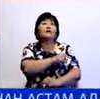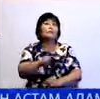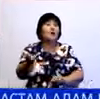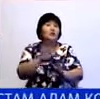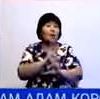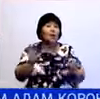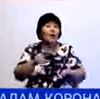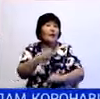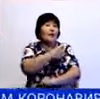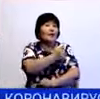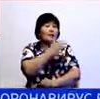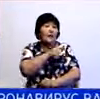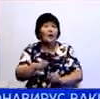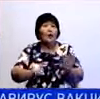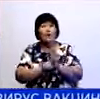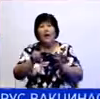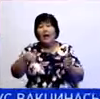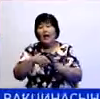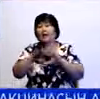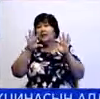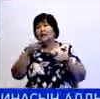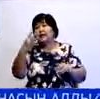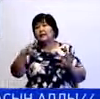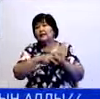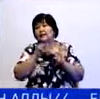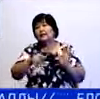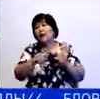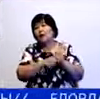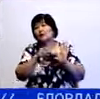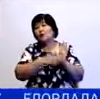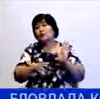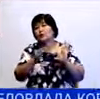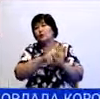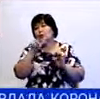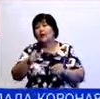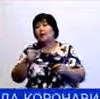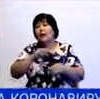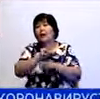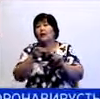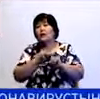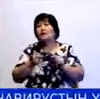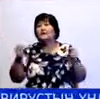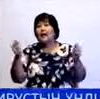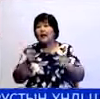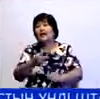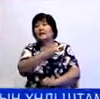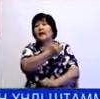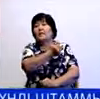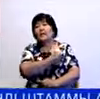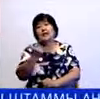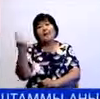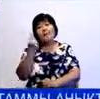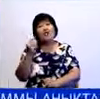болды. Екпе науқаны басталғалы қала бойынша 48699 адам коронавирус инфекциясына қарсы вакцинаның